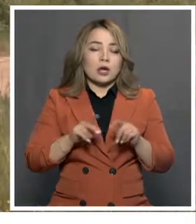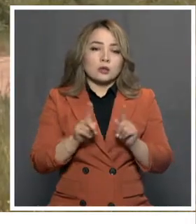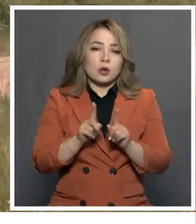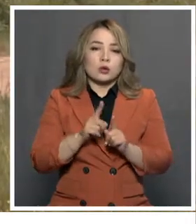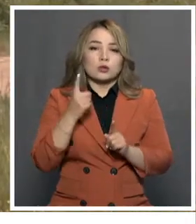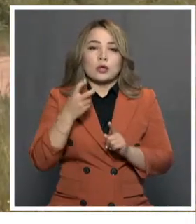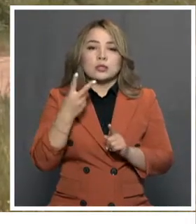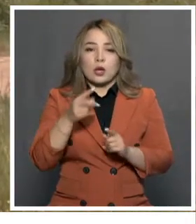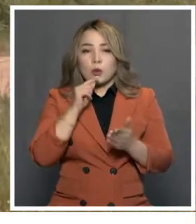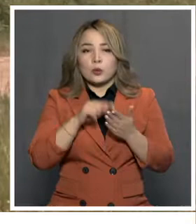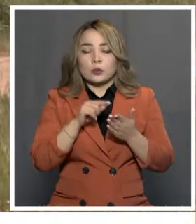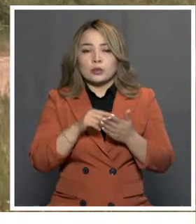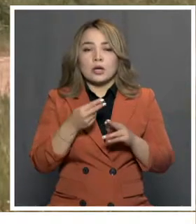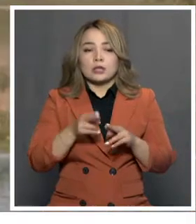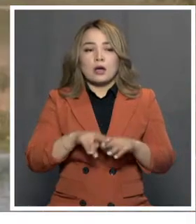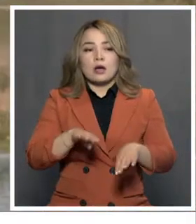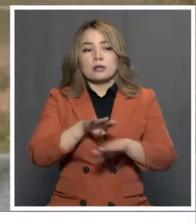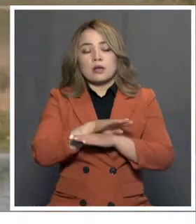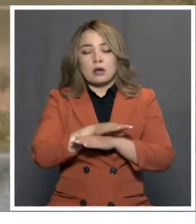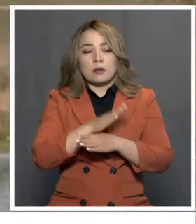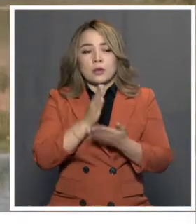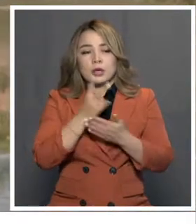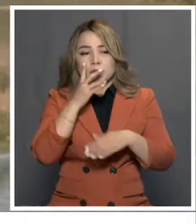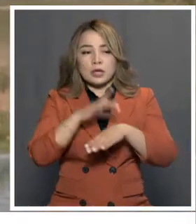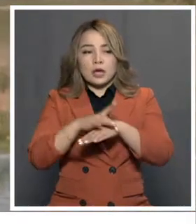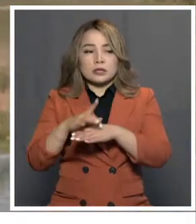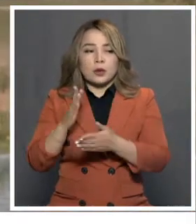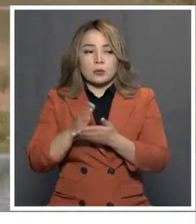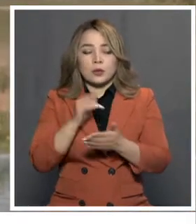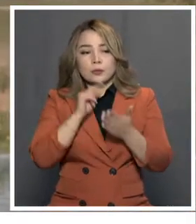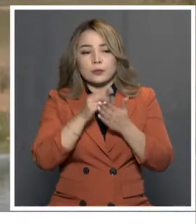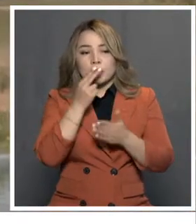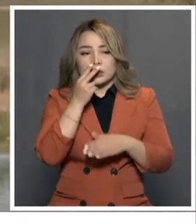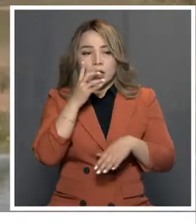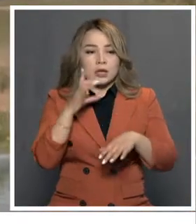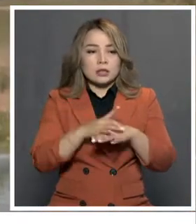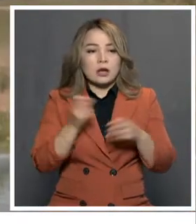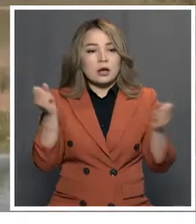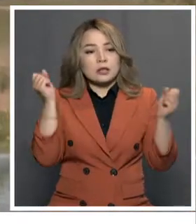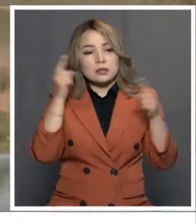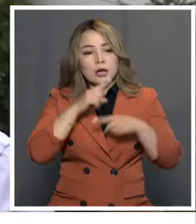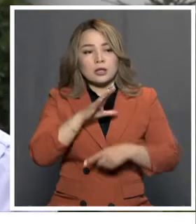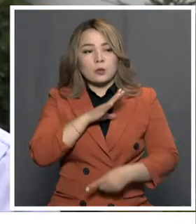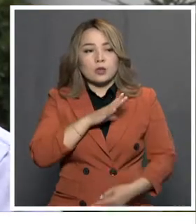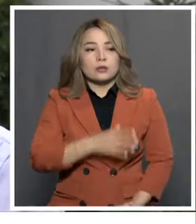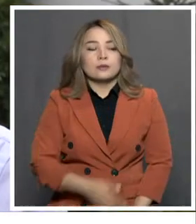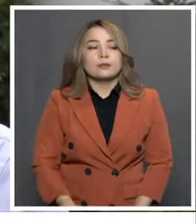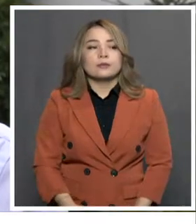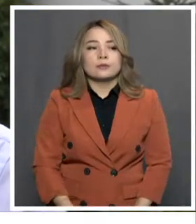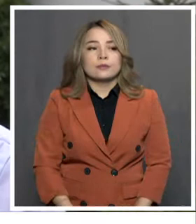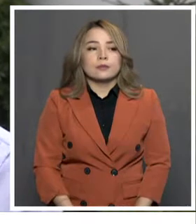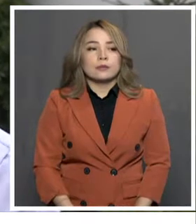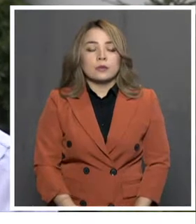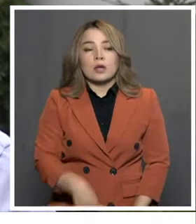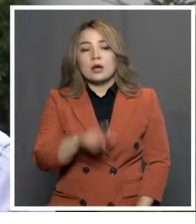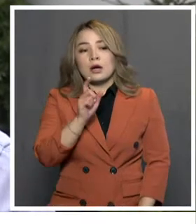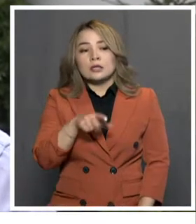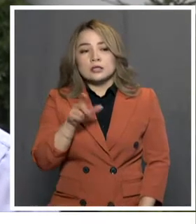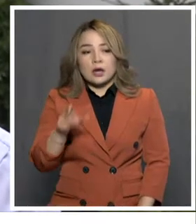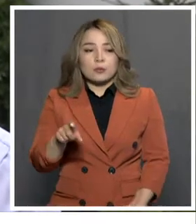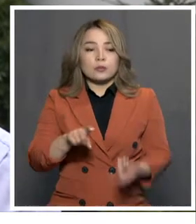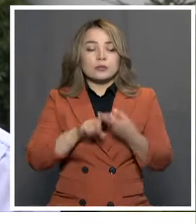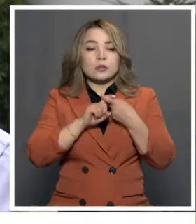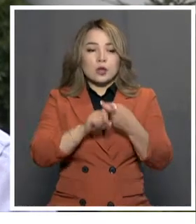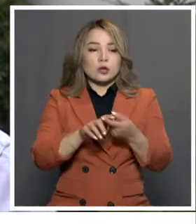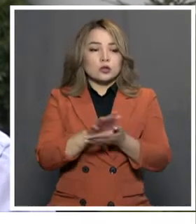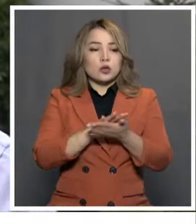үйрек пен 2 шағаланың өлексесі табылды. Сараптама құс тұмауын растады. Жеке адамдар нелерінде құс тұмауы тіркелген жоқ,